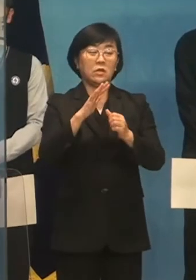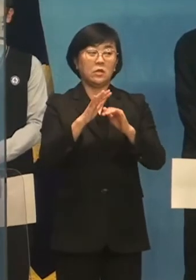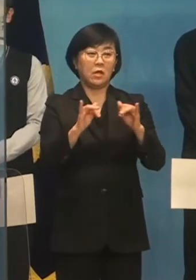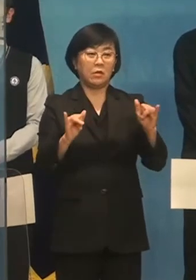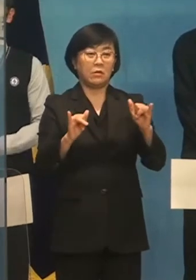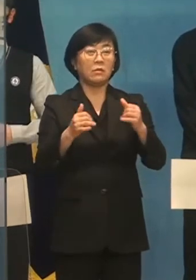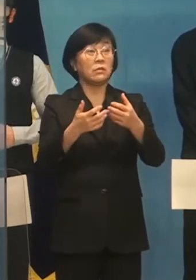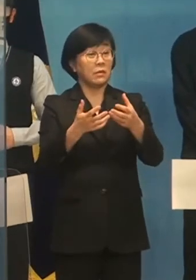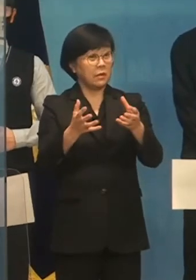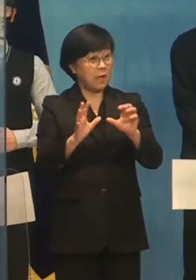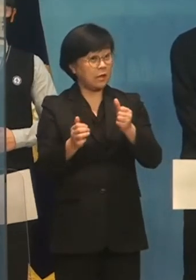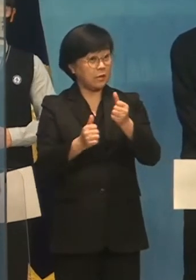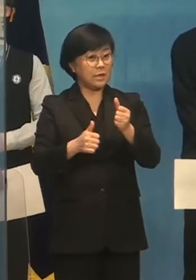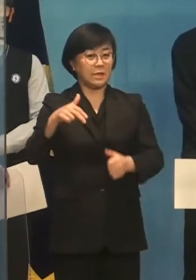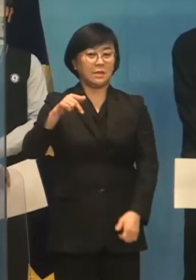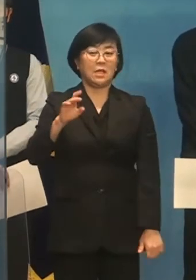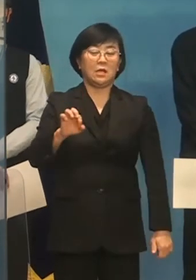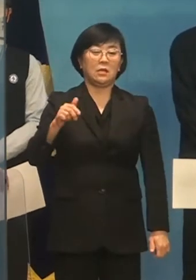이야기입니다.